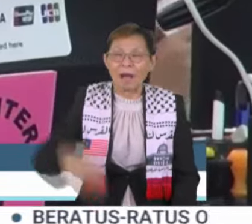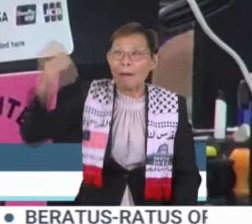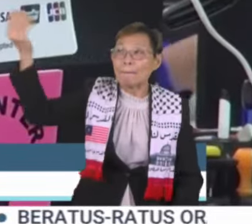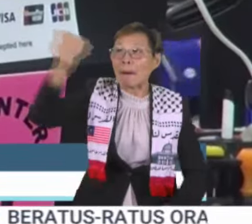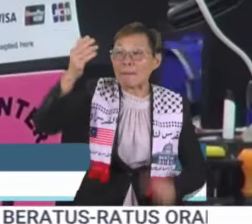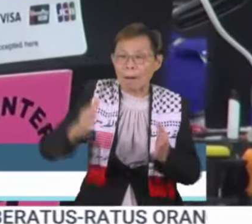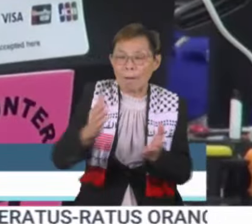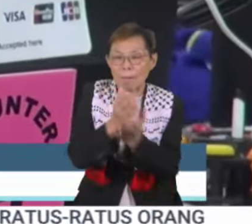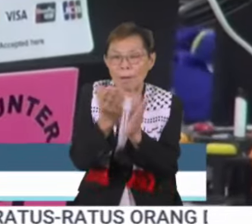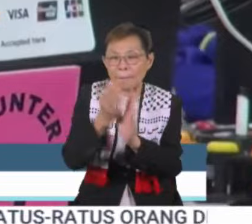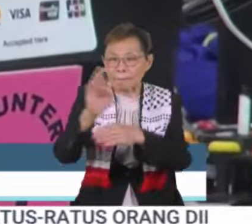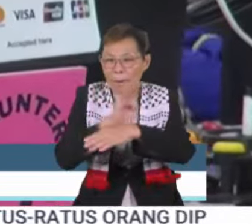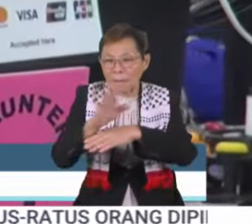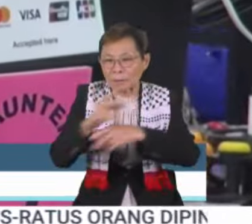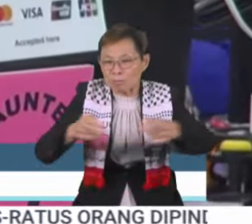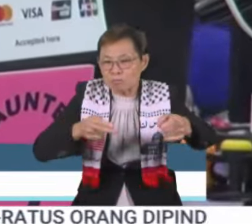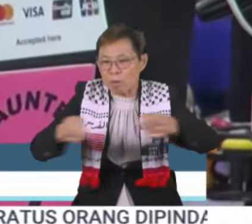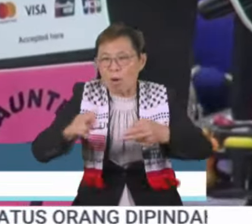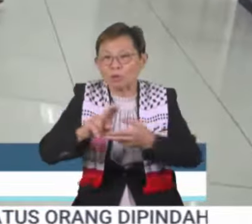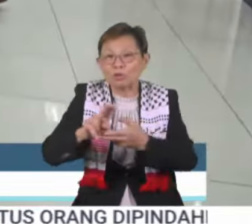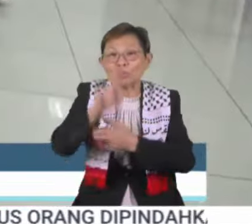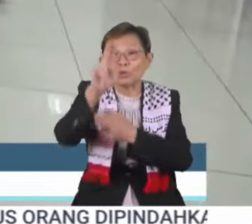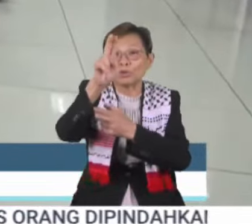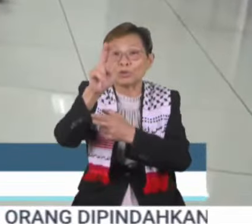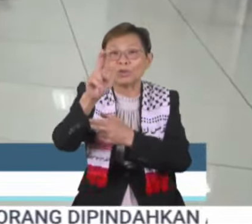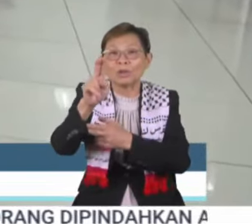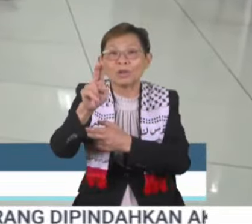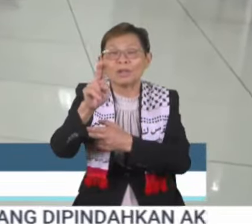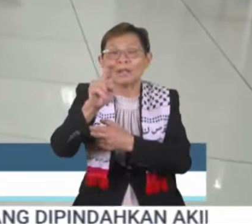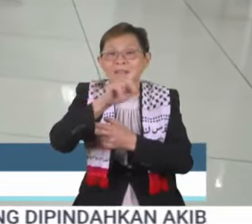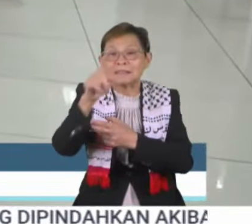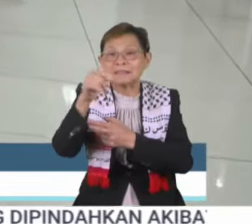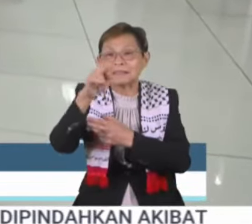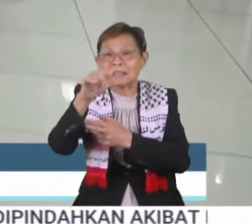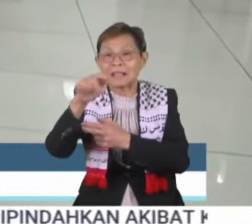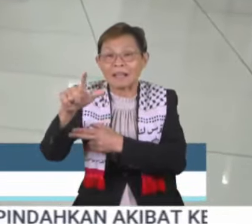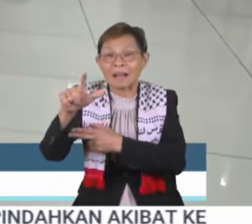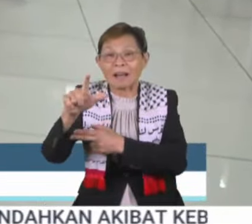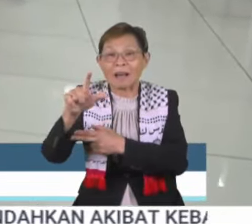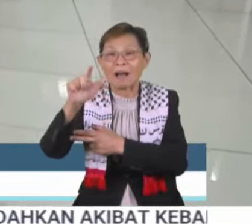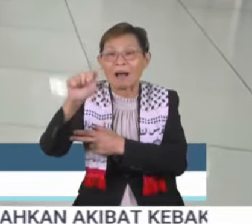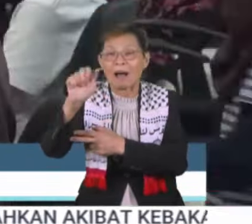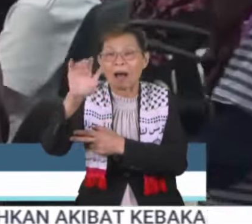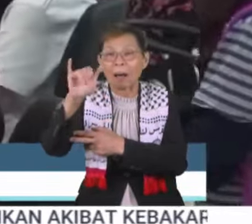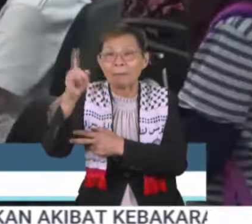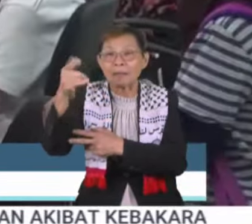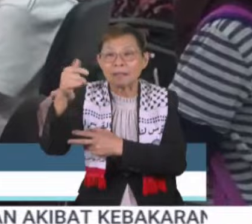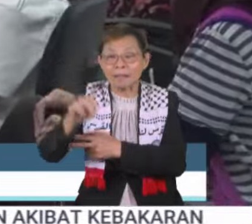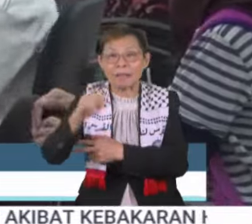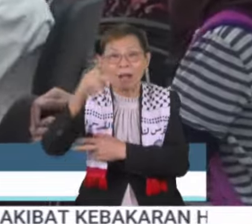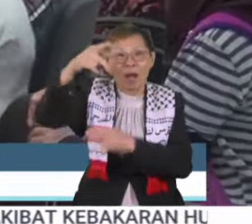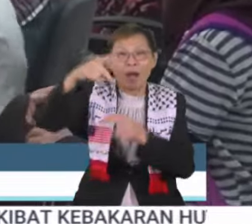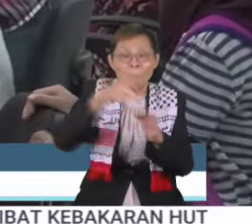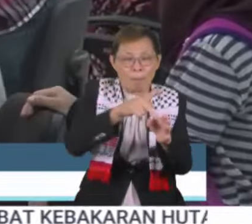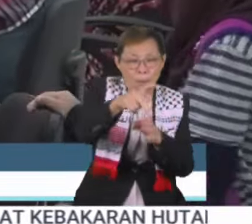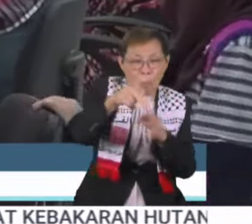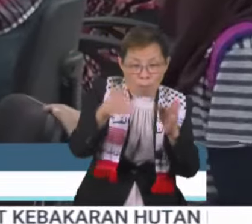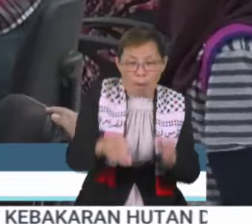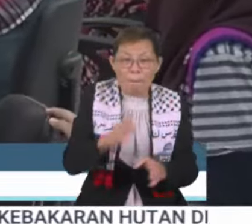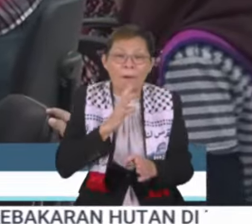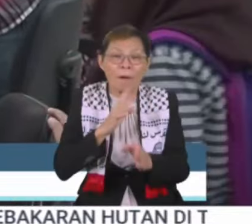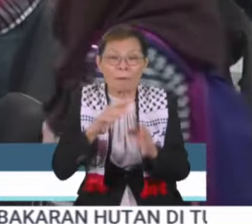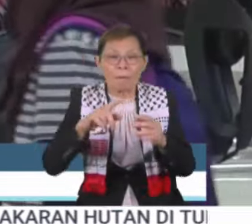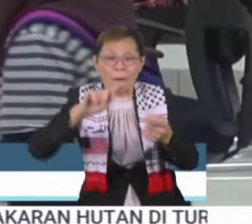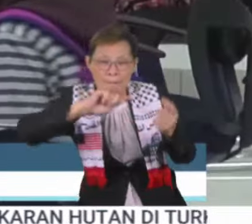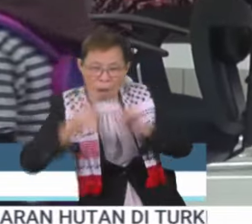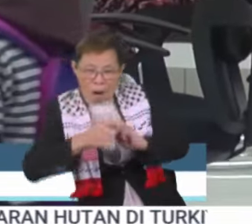Pensyarah Fakulti Perniagaan dan Pengurusan Universiti Sultan Zainal Abidin, Profesor Dr. Fauzilah Saleh bagaimanapun berkata,